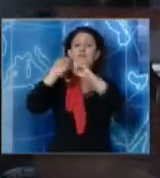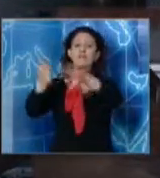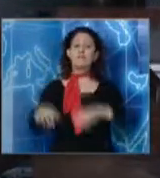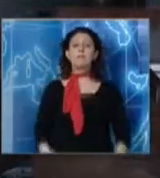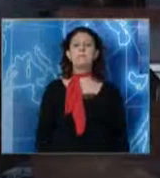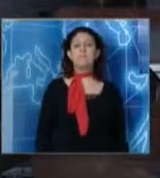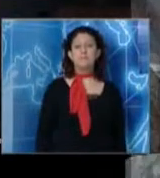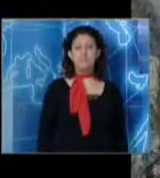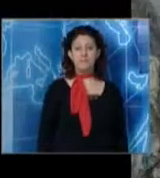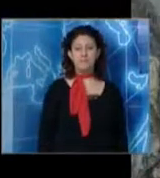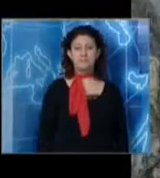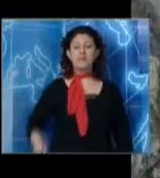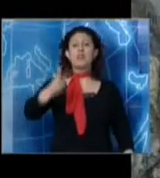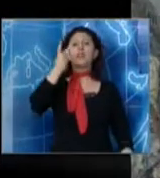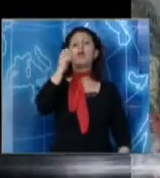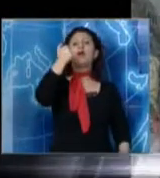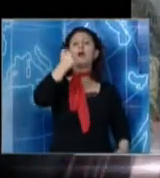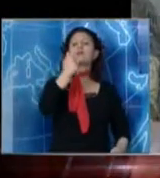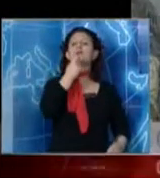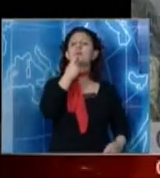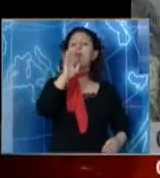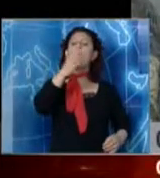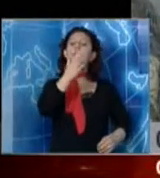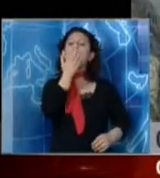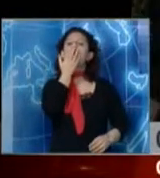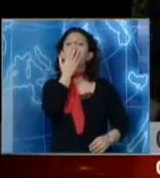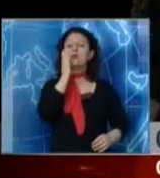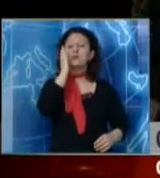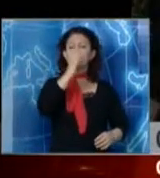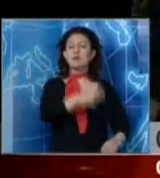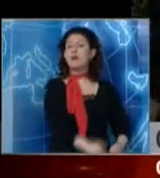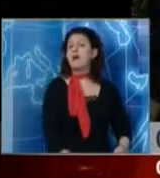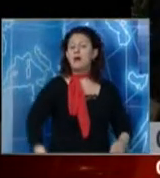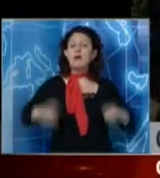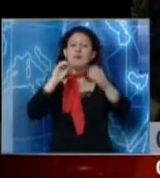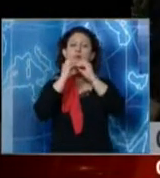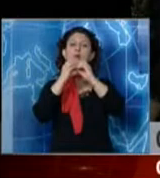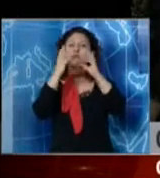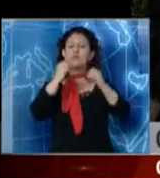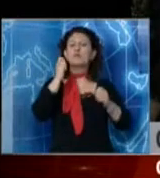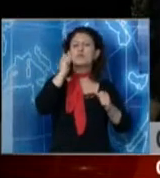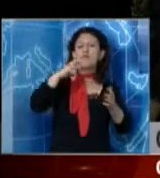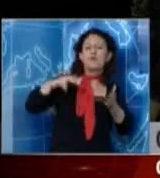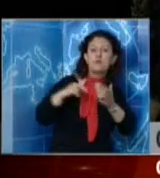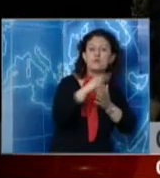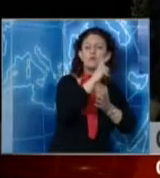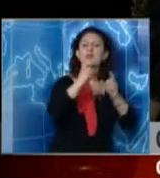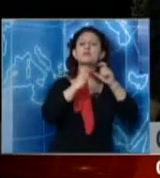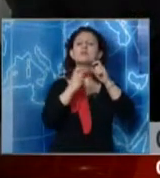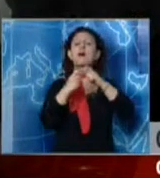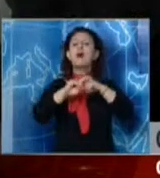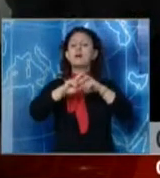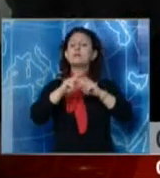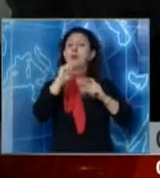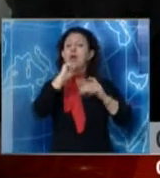çekiyor. 2006 yılında ortaokula giden, iki ayağından sorun yaşayan ve güçlükle yürüyen Seher Arslan'a